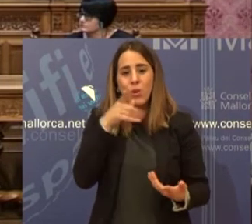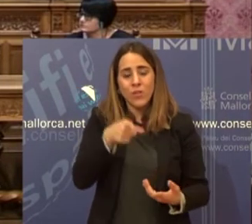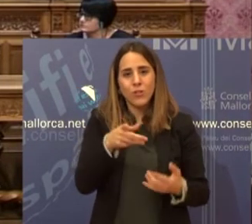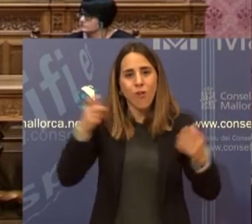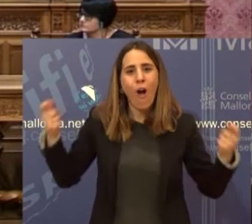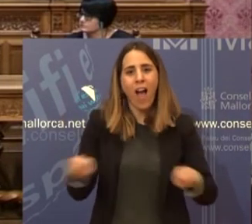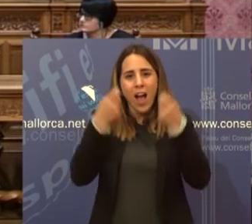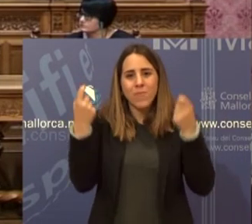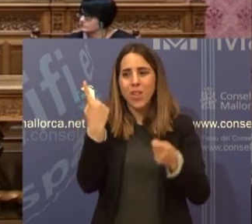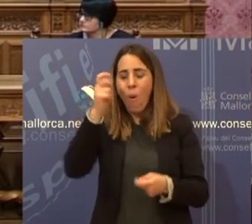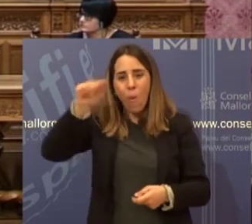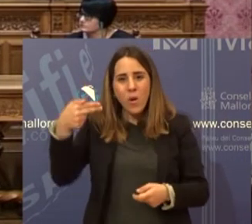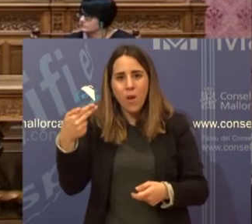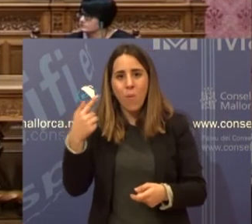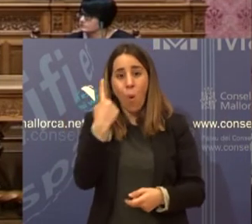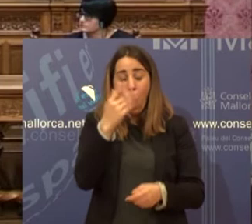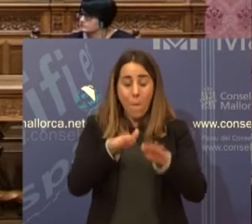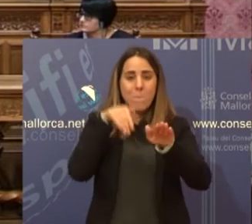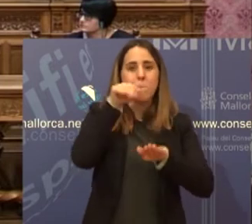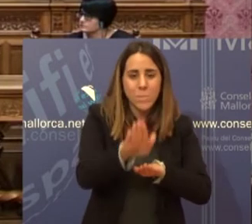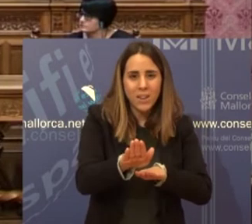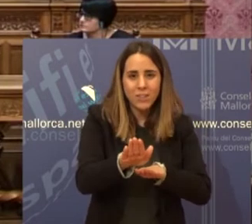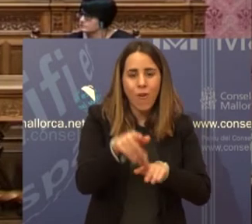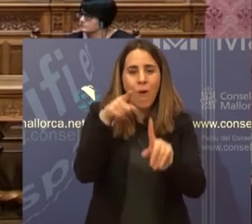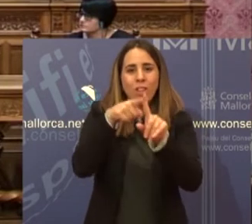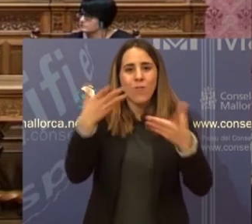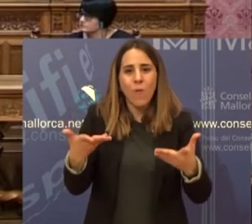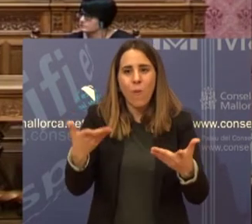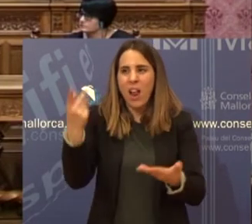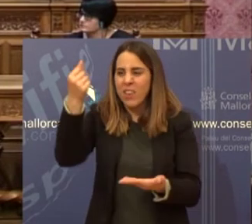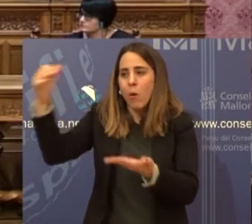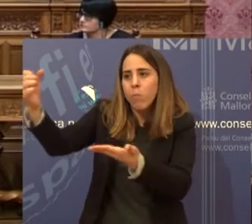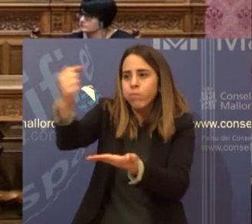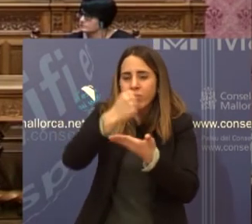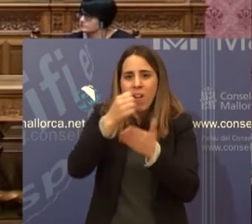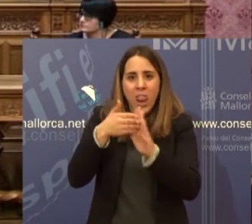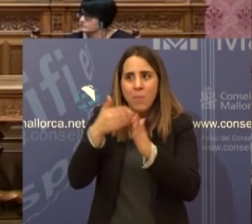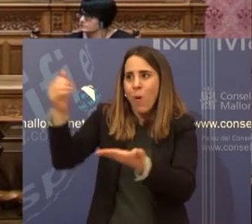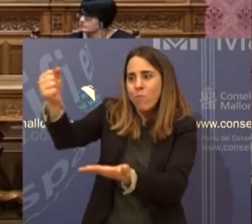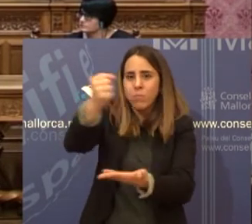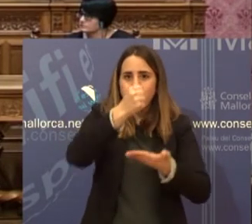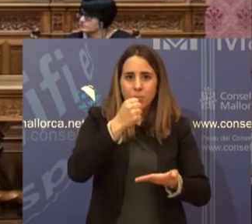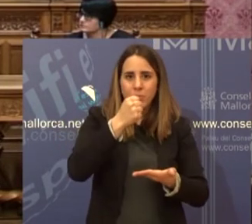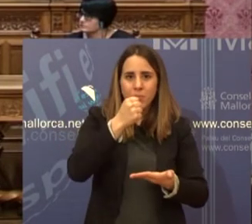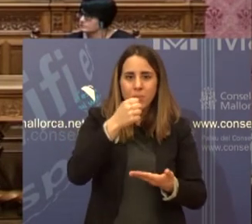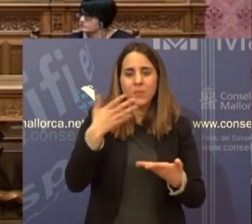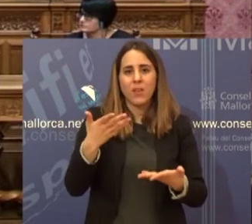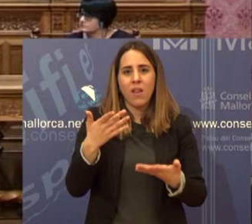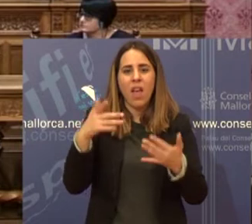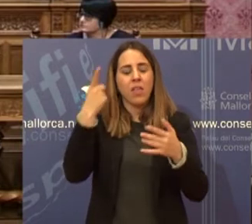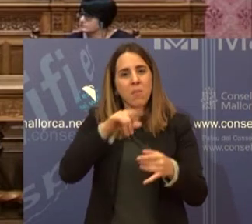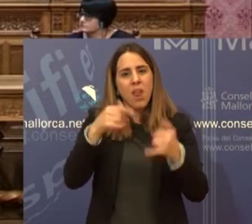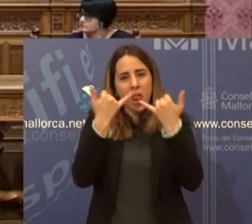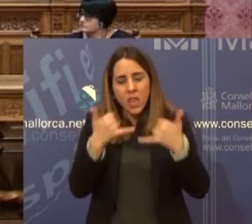la campanya Un euro un passo, a fi d'intentar recaptar fons més ràpidament. Hem fet